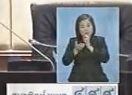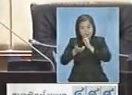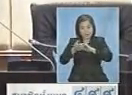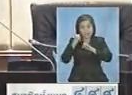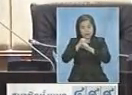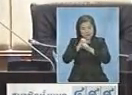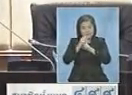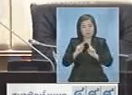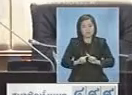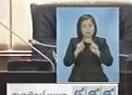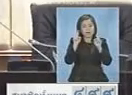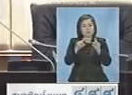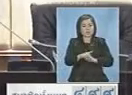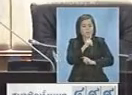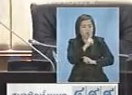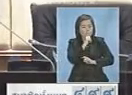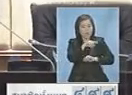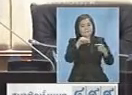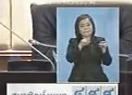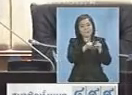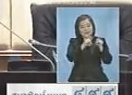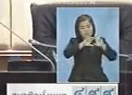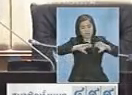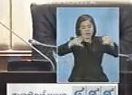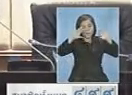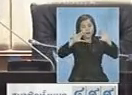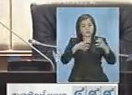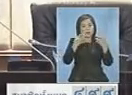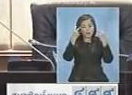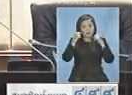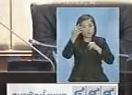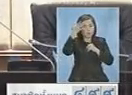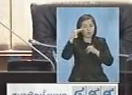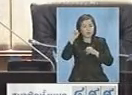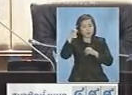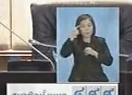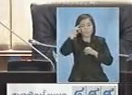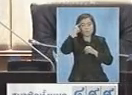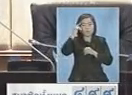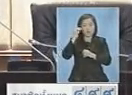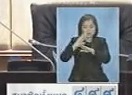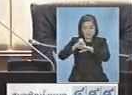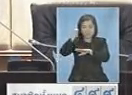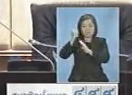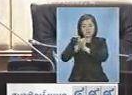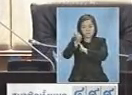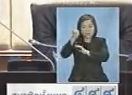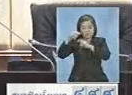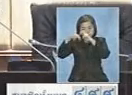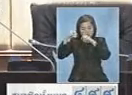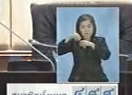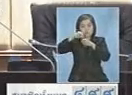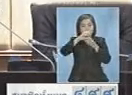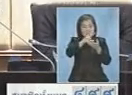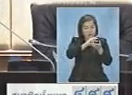านักวิจัยส่วนใหญ่ที่เก่งๆอยู่ในมหาวิทยาลัยนอกจากนั้นท่านยังพูดว่าท่านชี้ว่าตัวเลขส